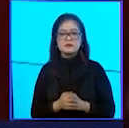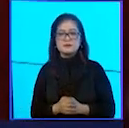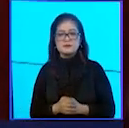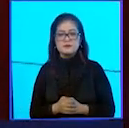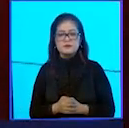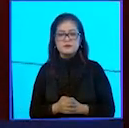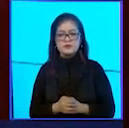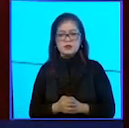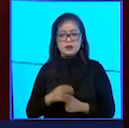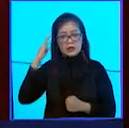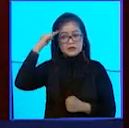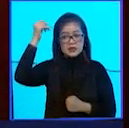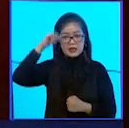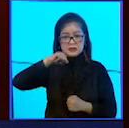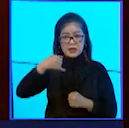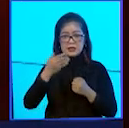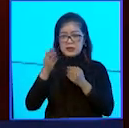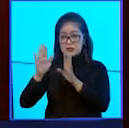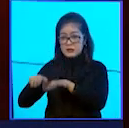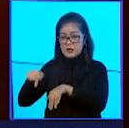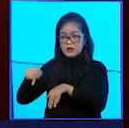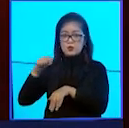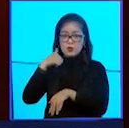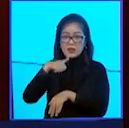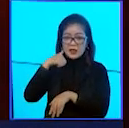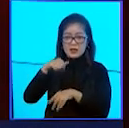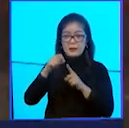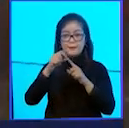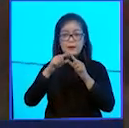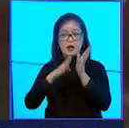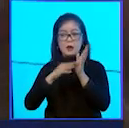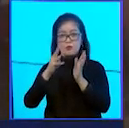Rencananya balita J akan dirawat dan tinggal bersama bibinya di kawasan Pamulang, Tangerang